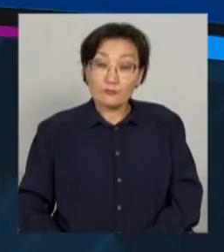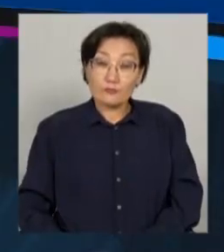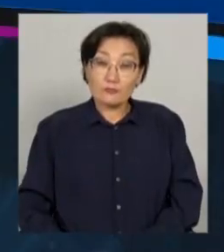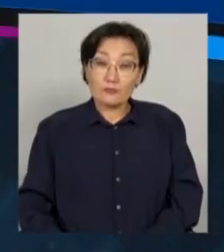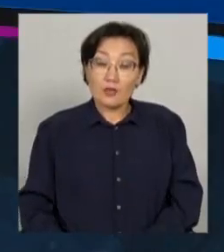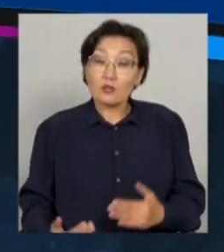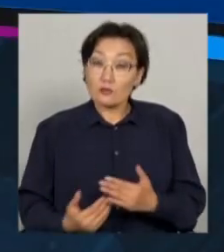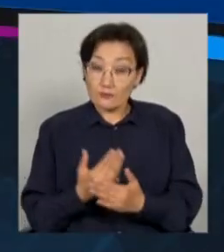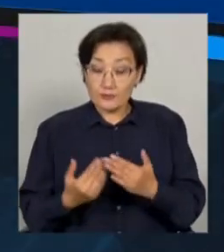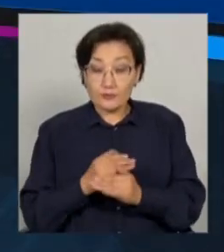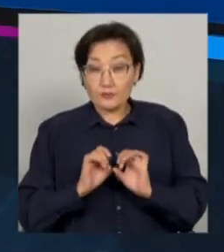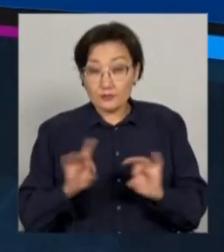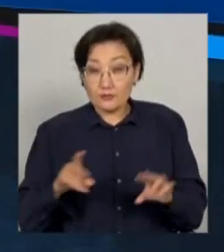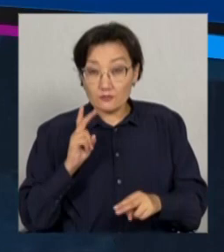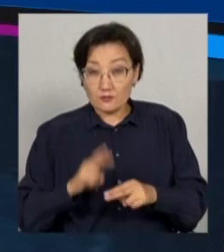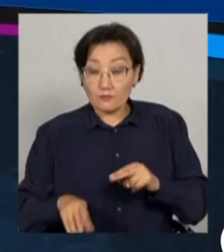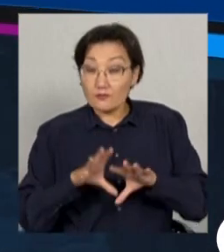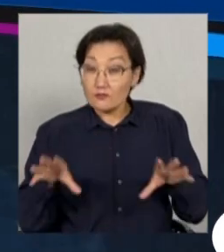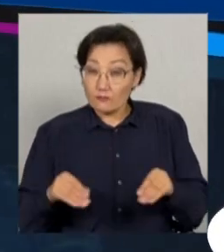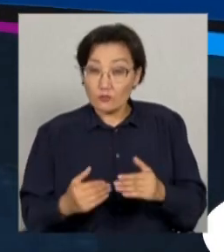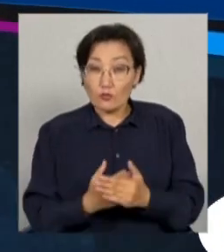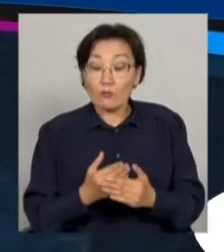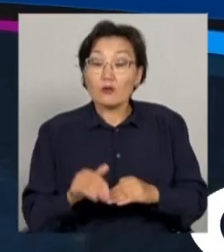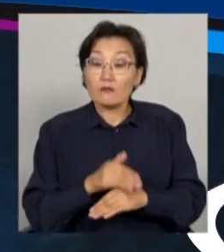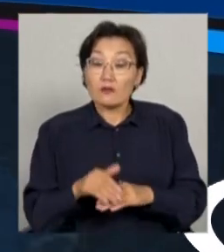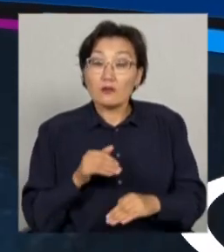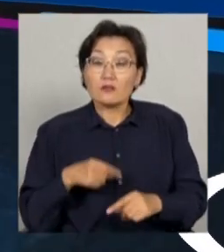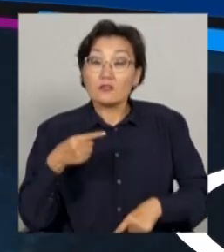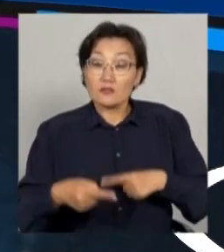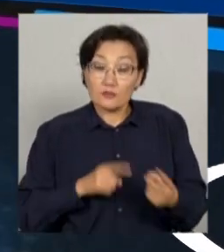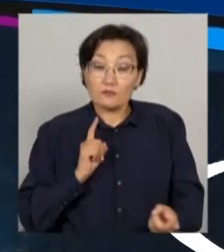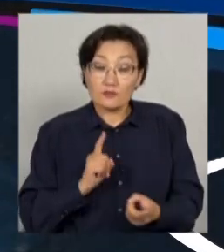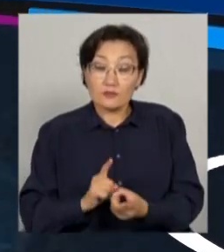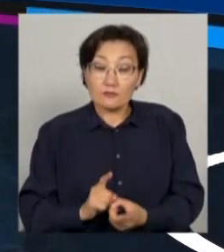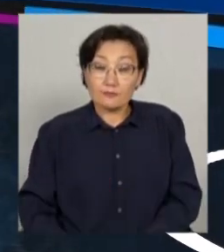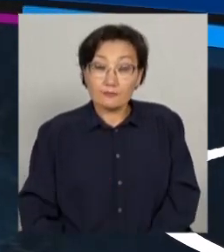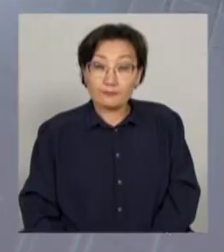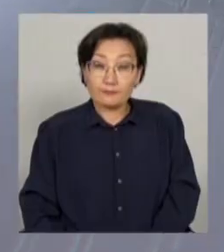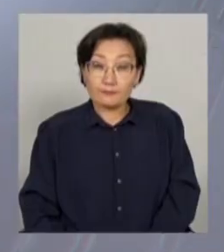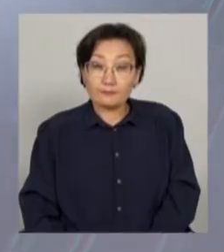На этом у меня все. Не пропустите итоговый выпуск новостей в 19:30. До встречи.